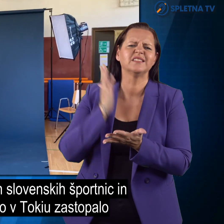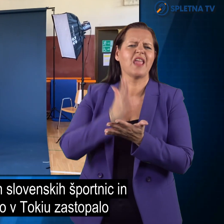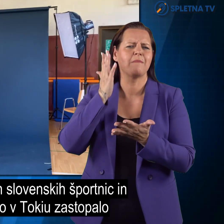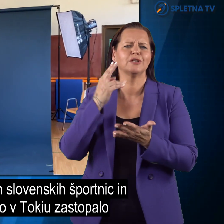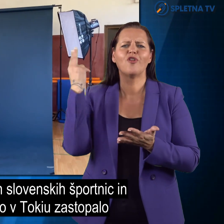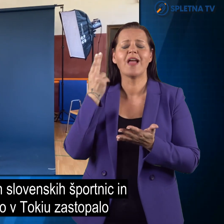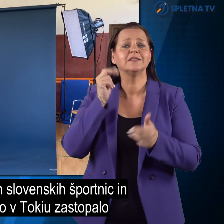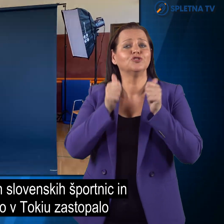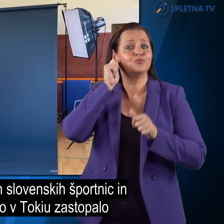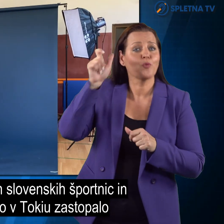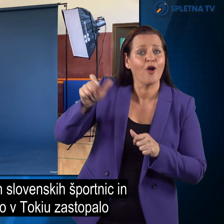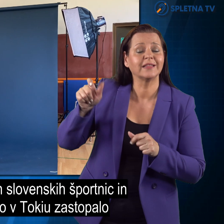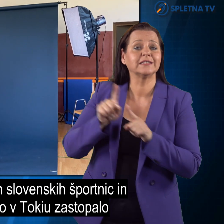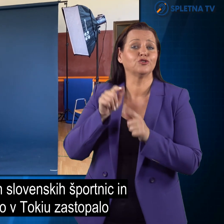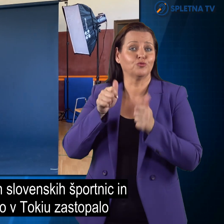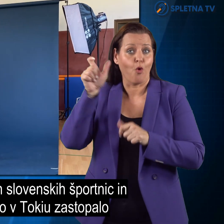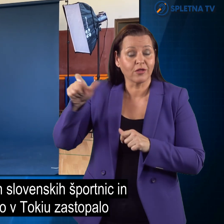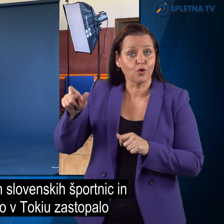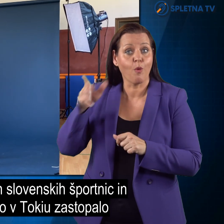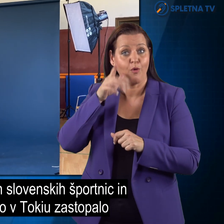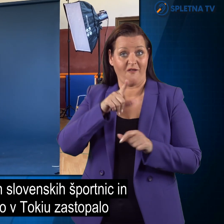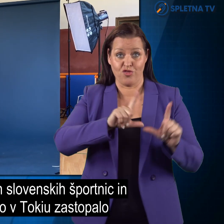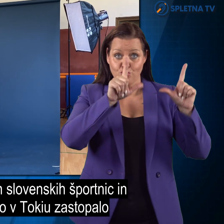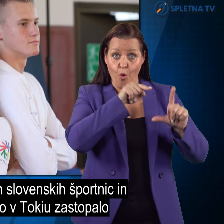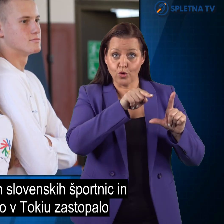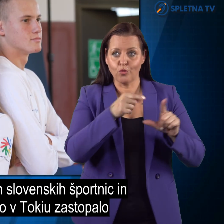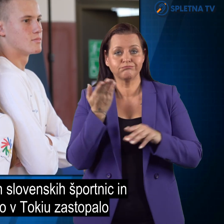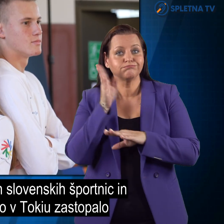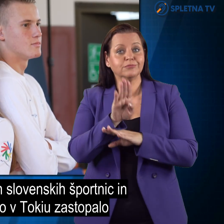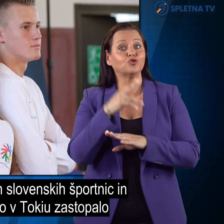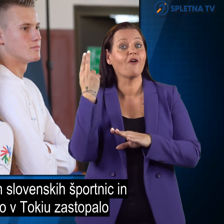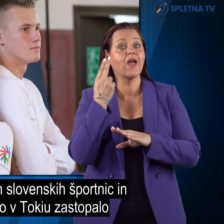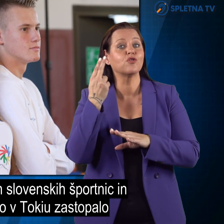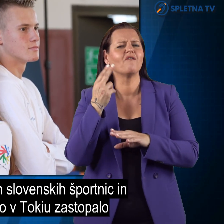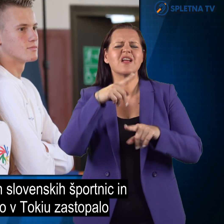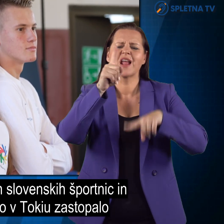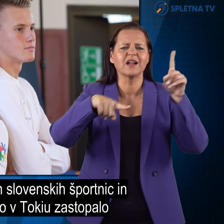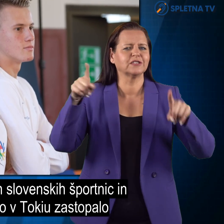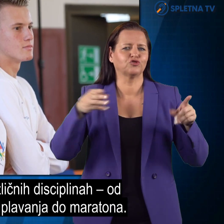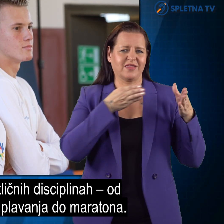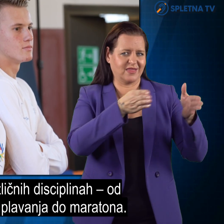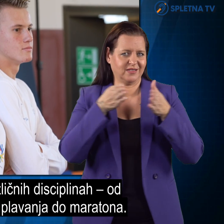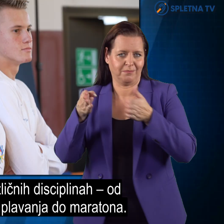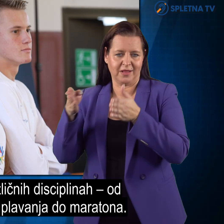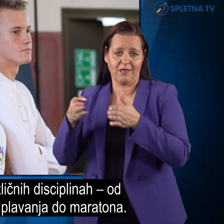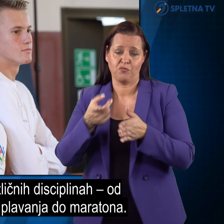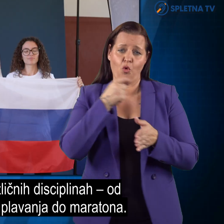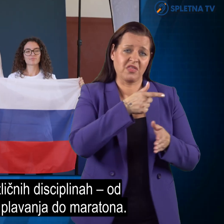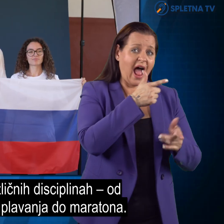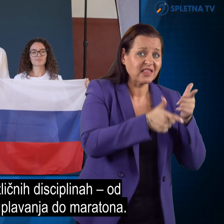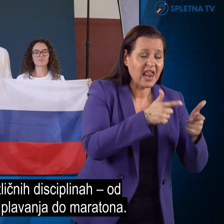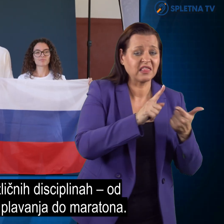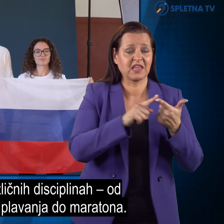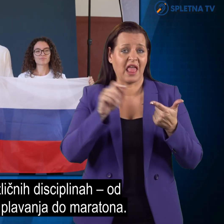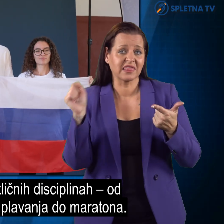7 izjemnih slovenskih športnic in športnikov bo v Tokiu zastopalo Slovenijo v različnih disciplinah,